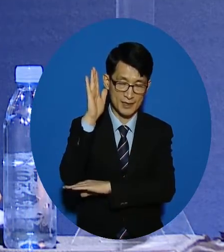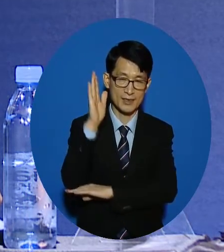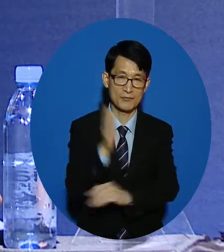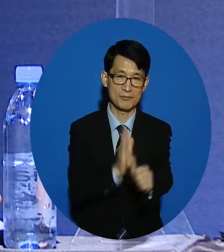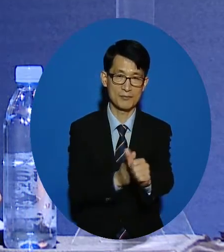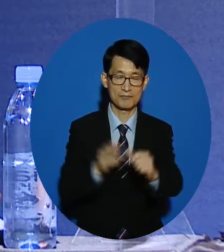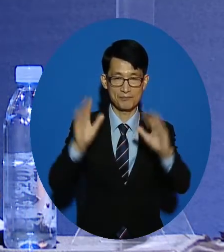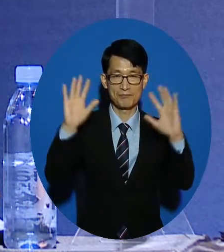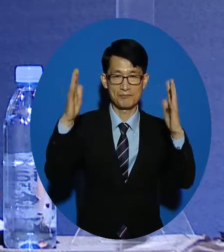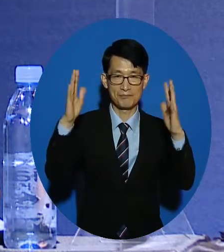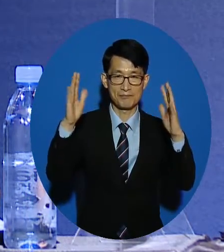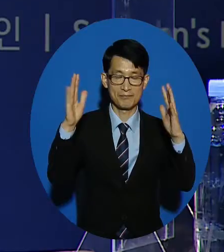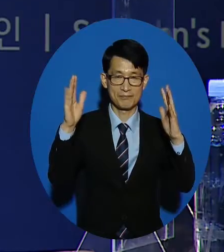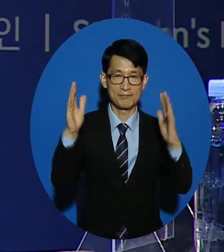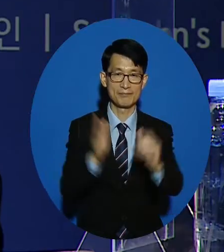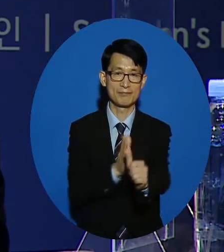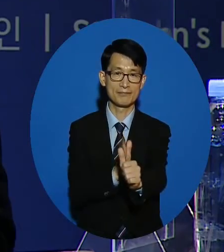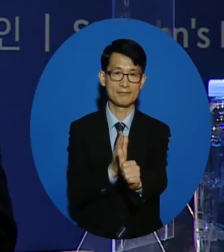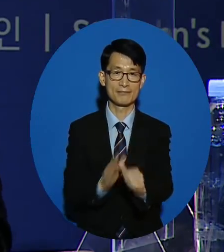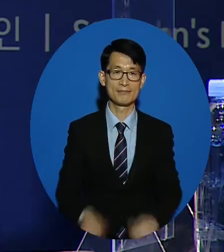박수로 모시겠습니다.